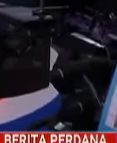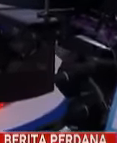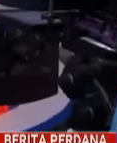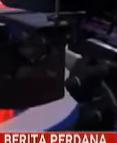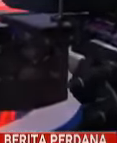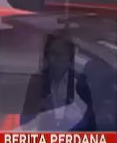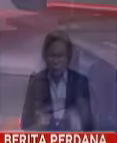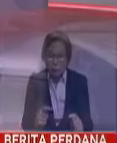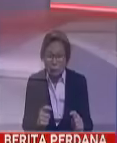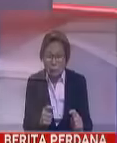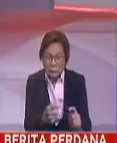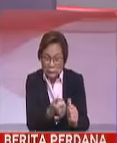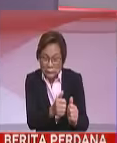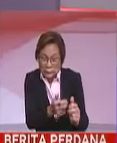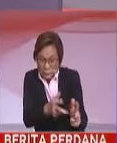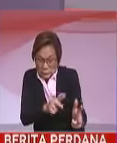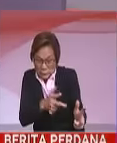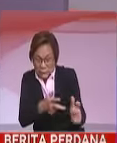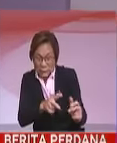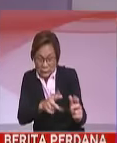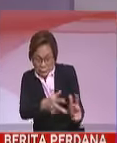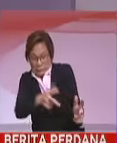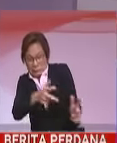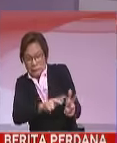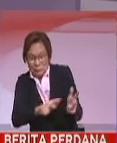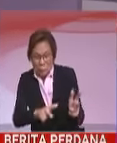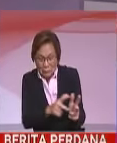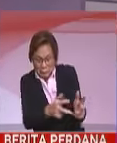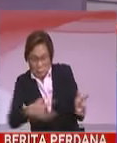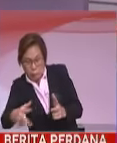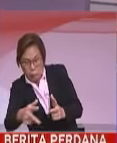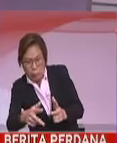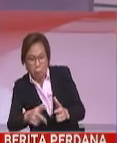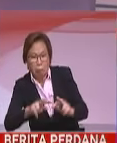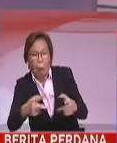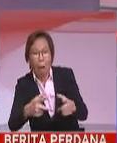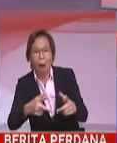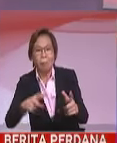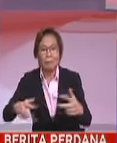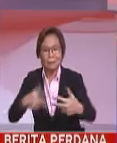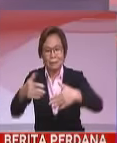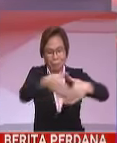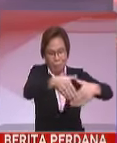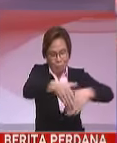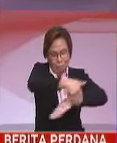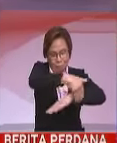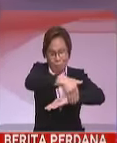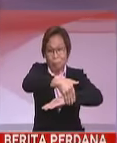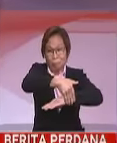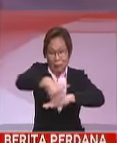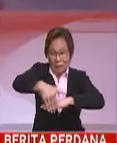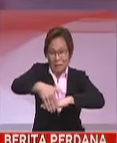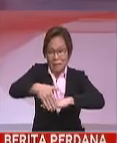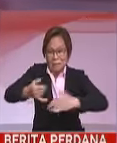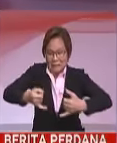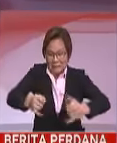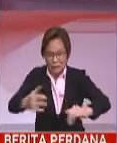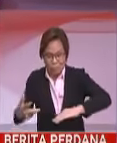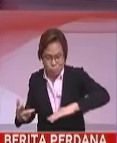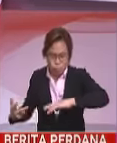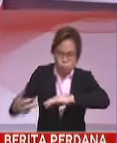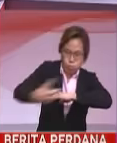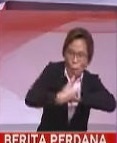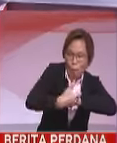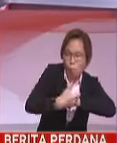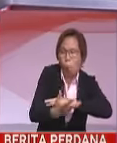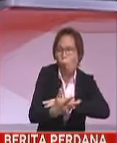Cuba mengelak sesuatu yang melintas menyebabkan kenderaan terbabas dan merempuh pembahagi jalan. Itu yang diceritakan pemain bola